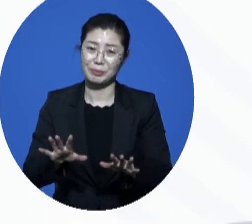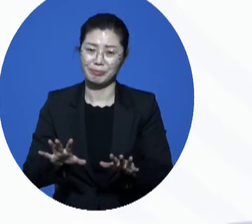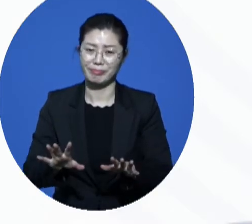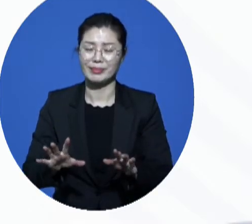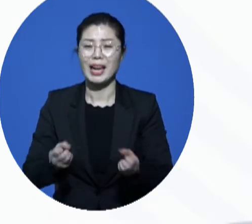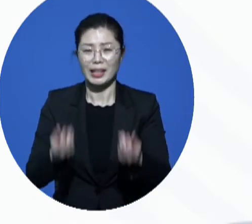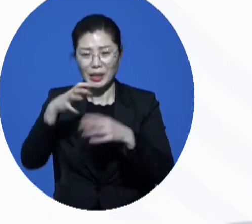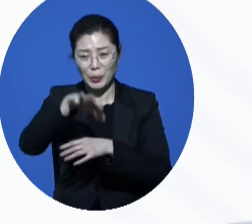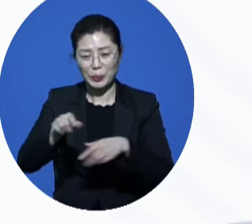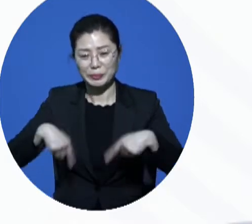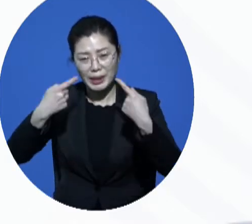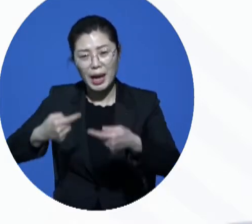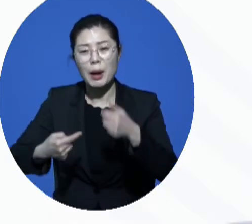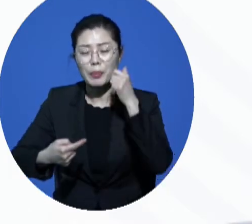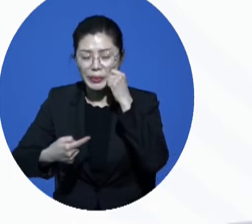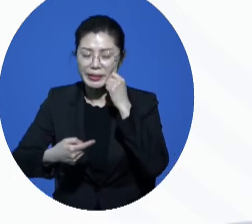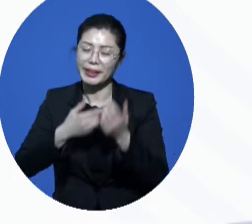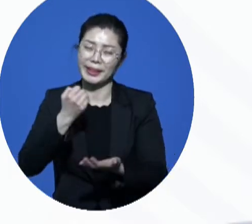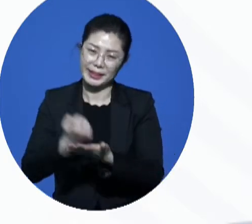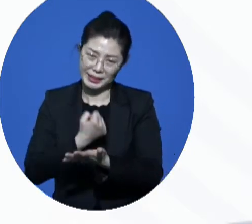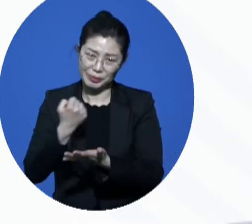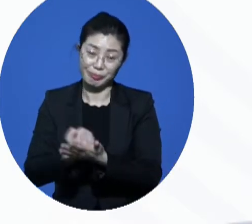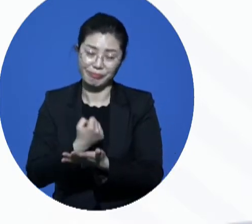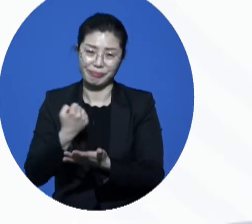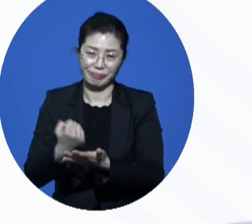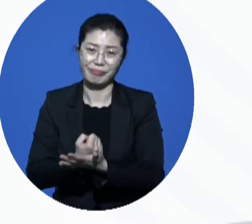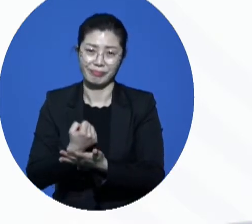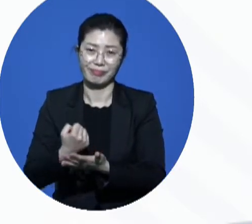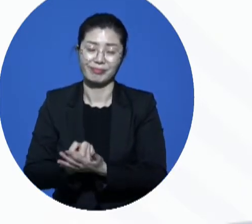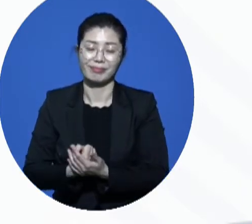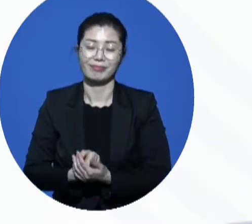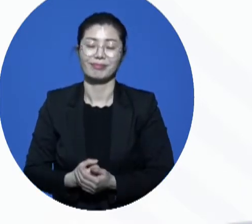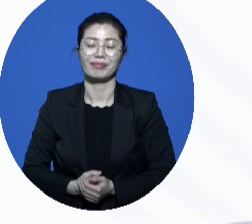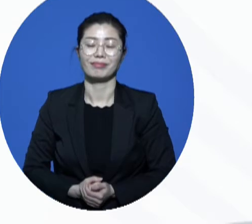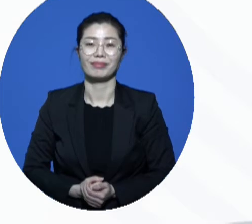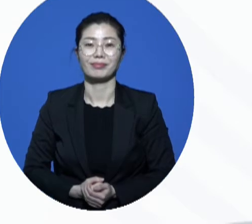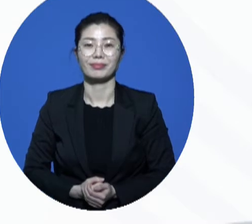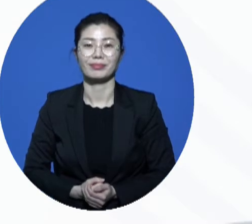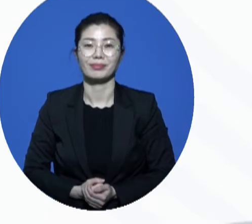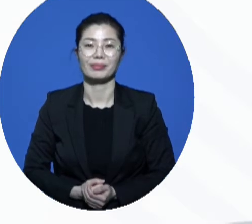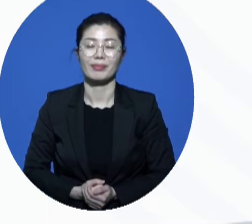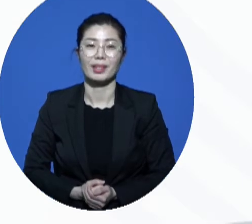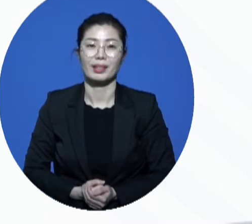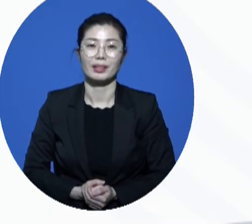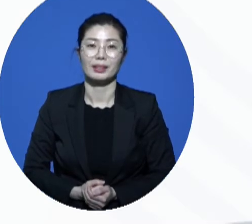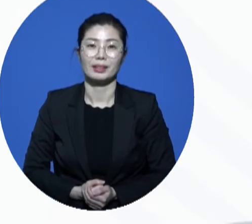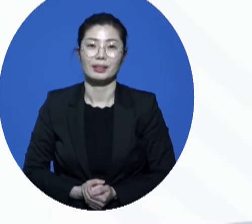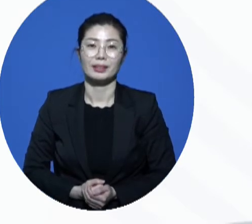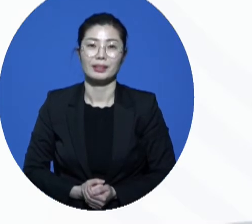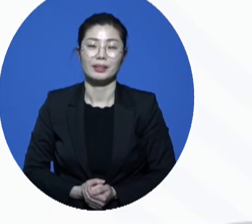안타깝게 생각하고요. 네, 현장에 계신 분들의 또 토론도 기대하도록 하겠습니다.